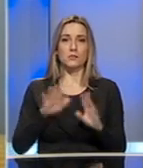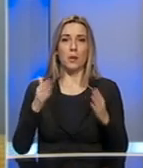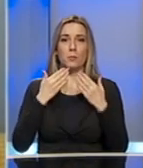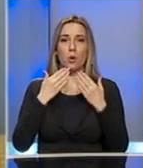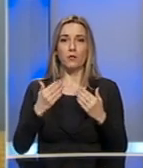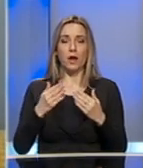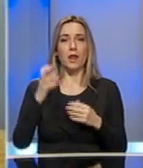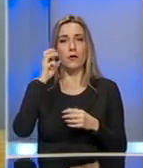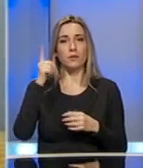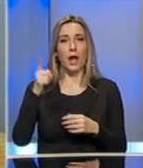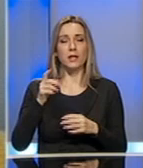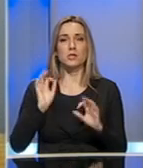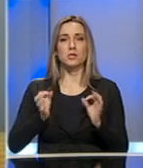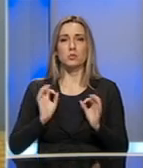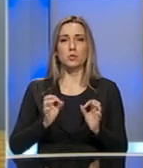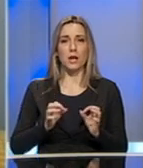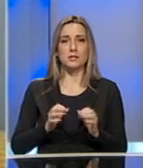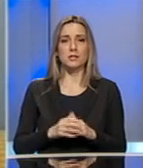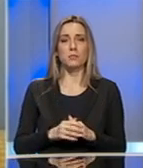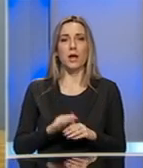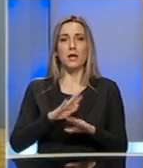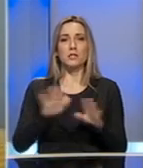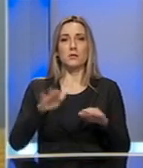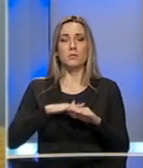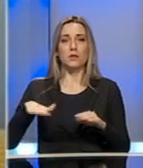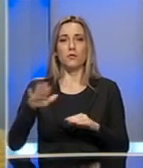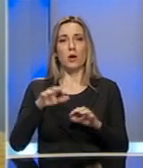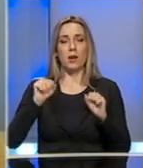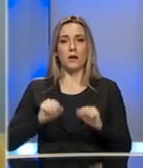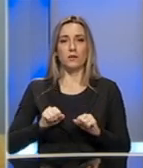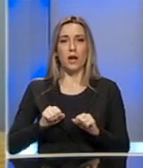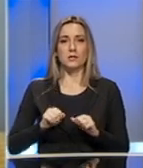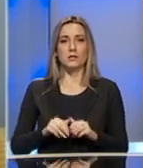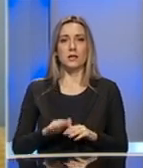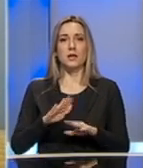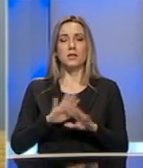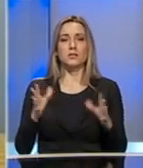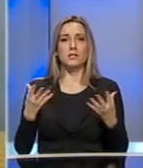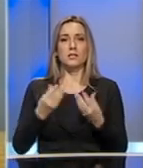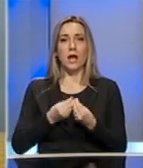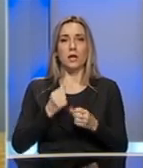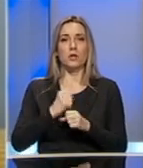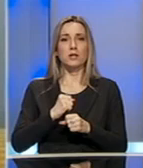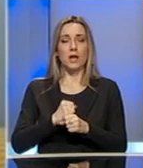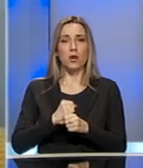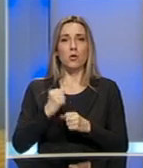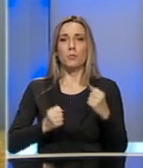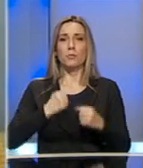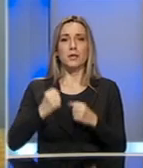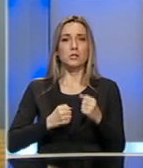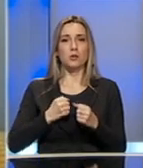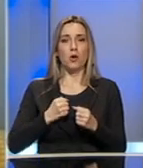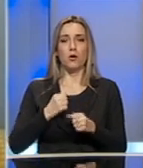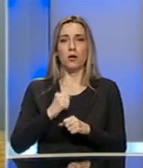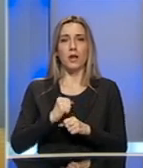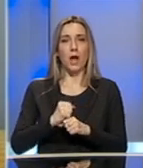pohvale i vladi i stručnjacima i svim nivoima vlasti. Svi zajedno djeluju, svi brzo reaguju